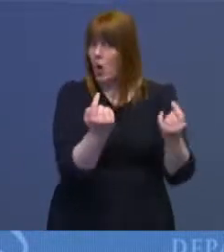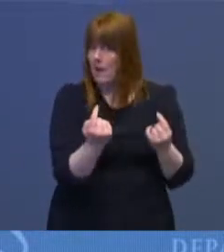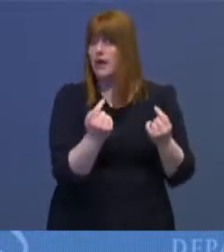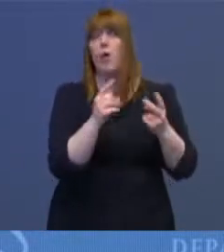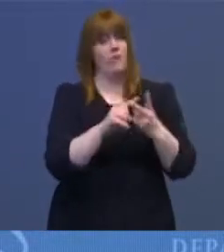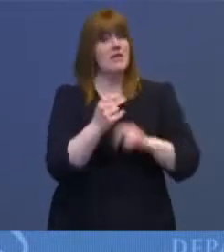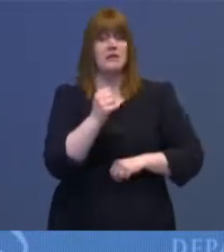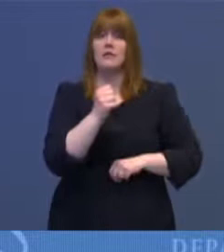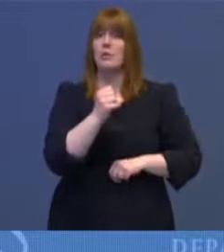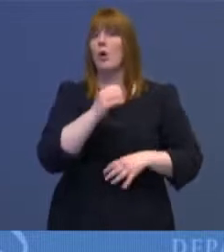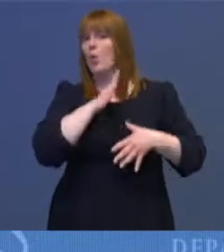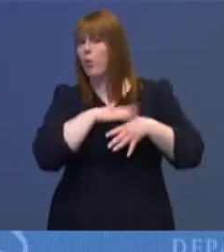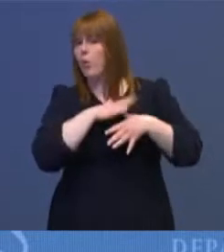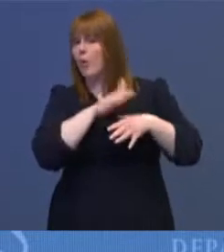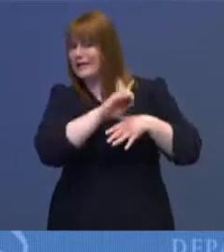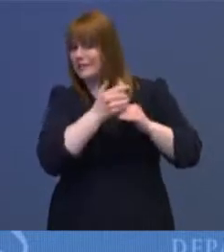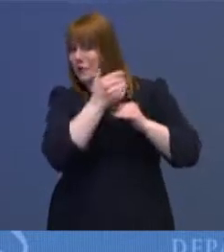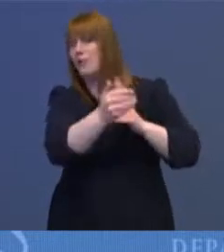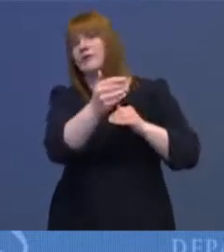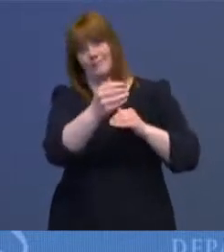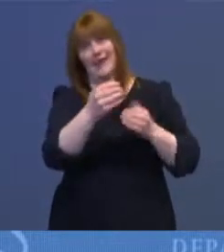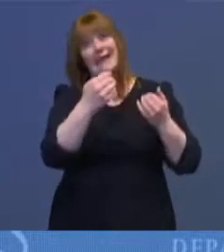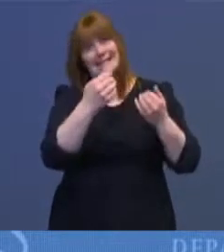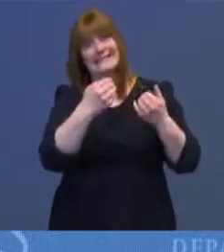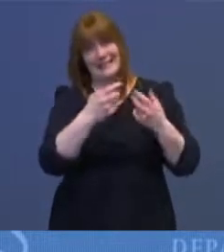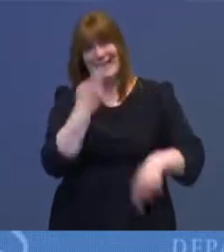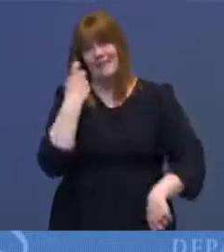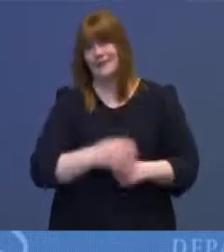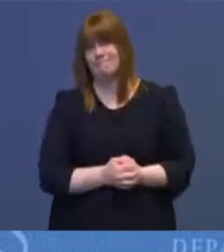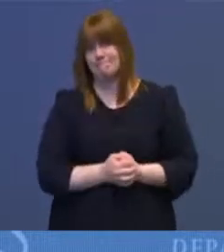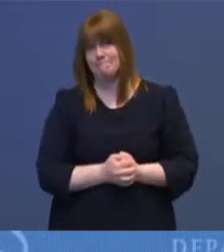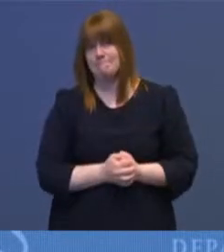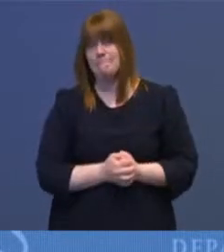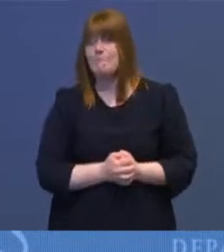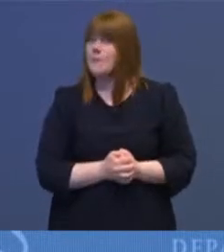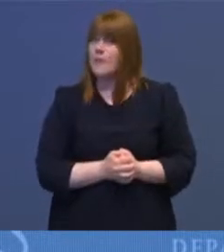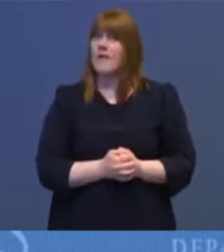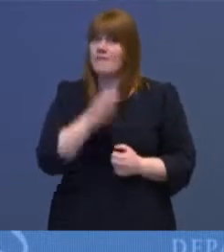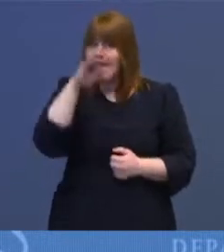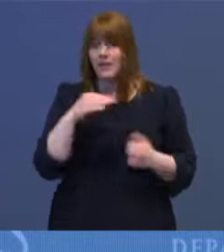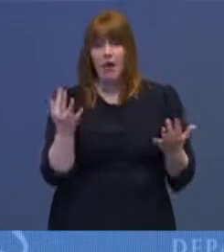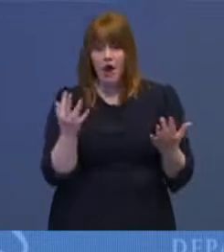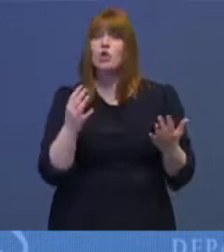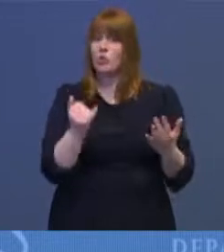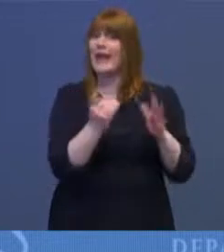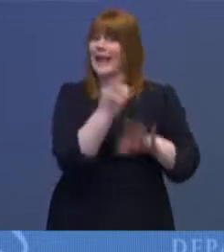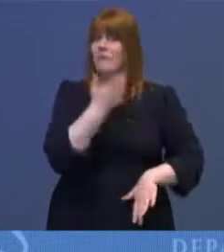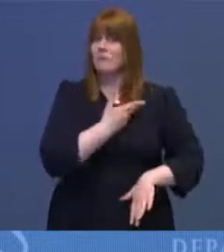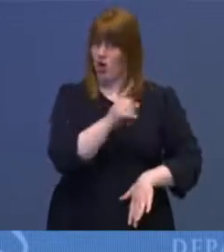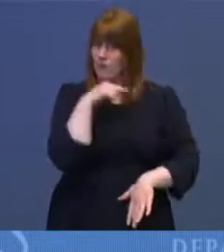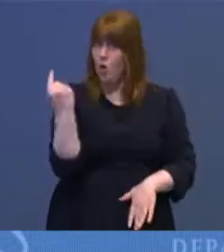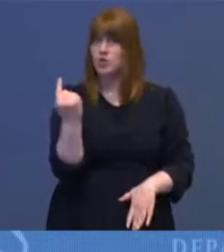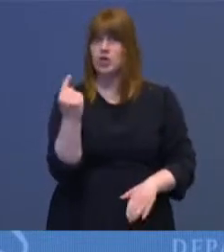på at tiden som kommer den kan bli krevende. Det vi vet at det vil kreve mye av oss, og at det vil berøre